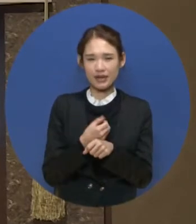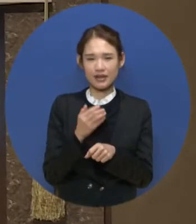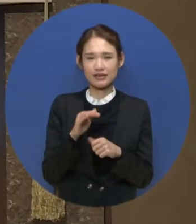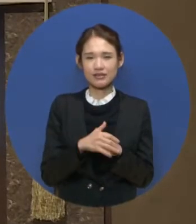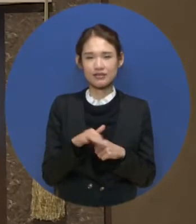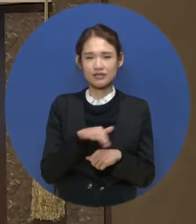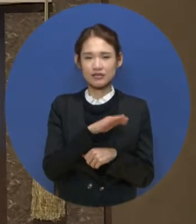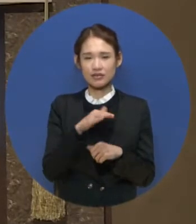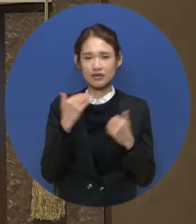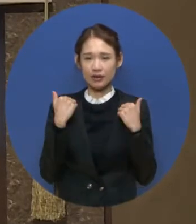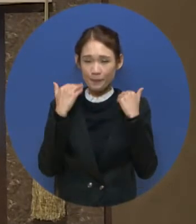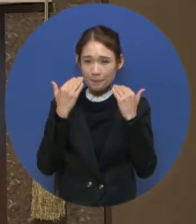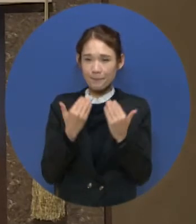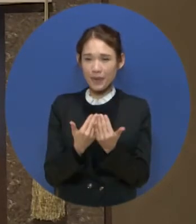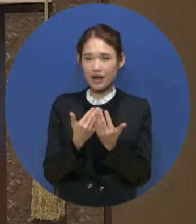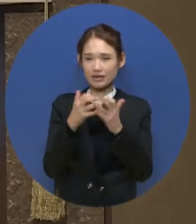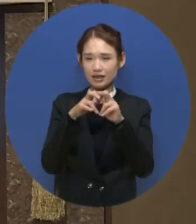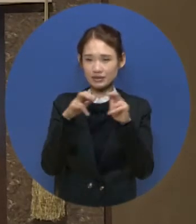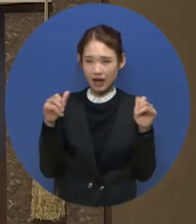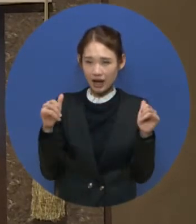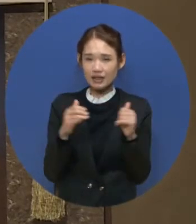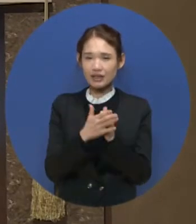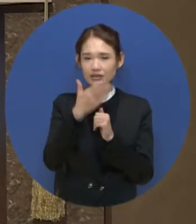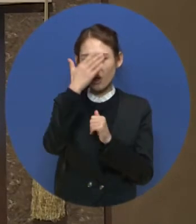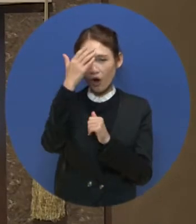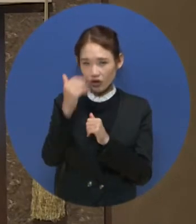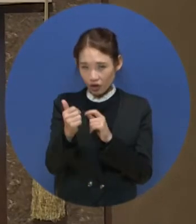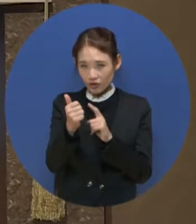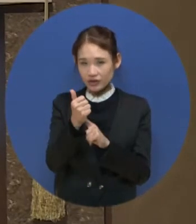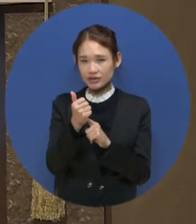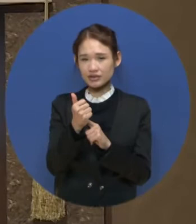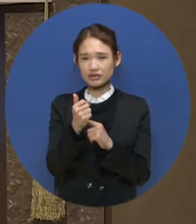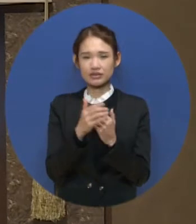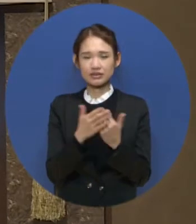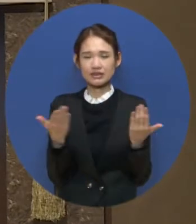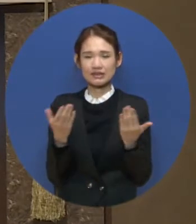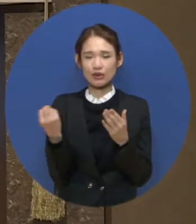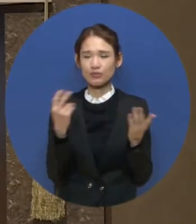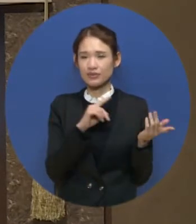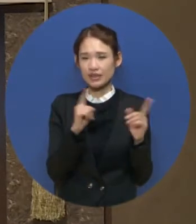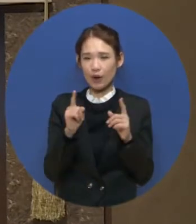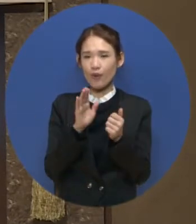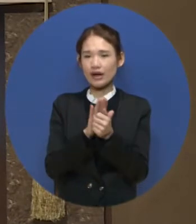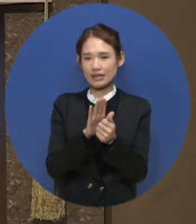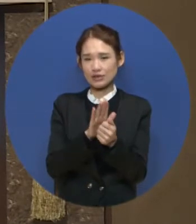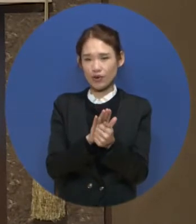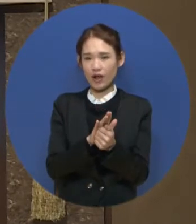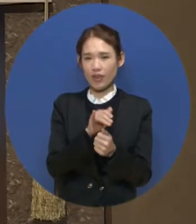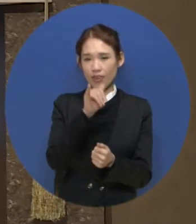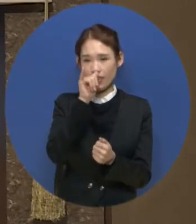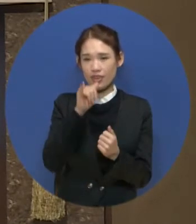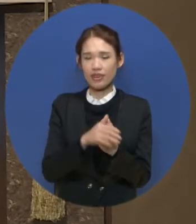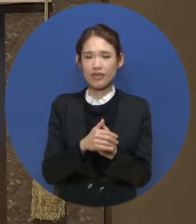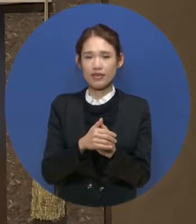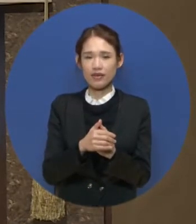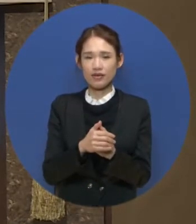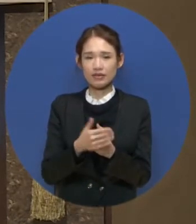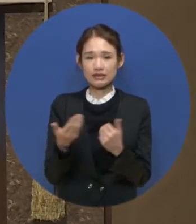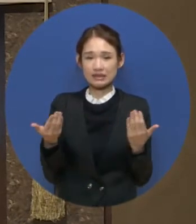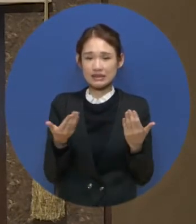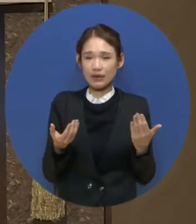이제 저희가 그 발달장애 청년들에게 주로 이제 이런 직업재활을 지원을 하는데요. 직업을